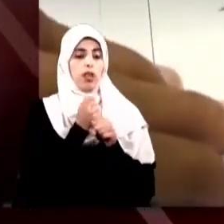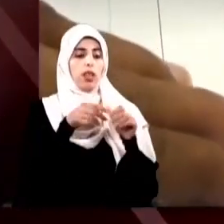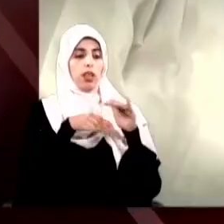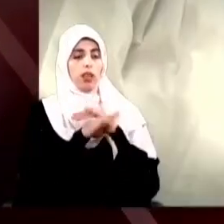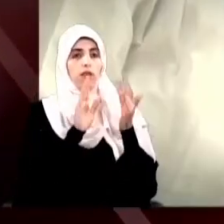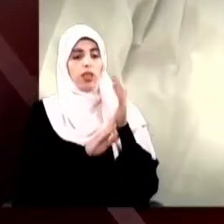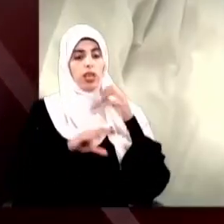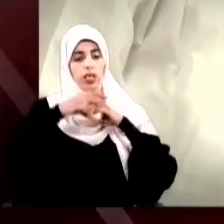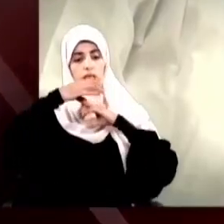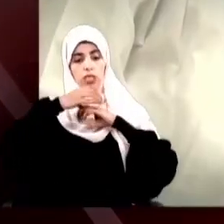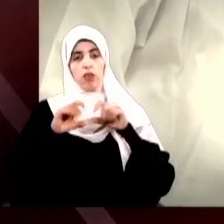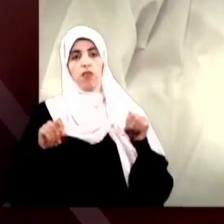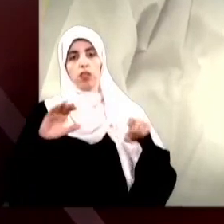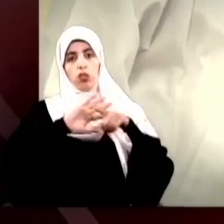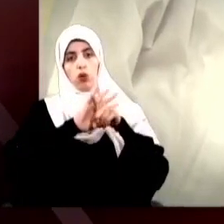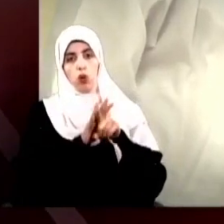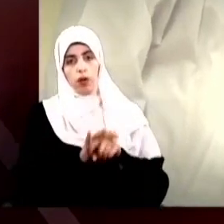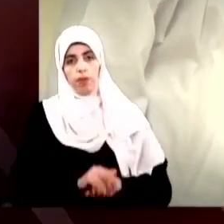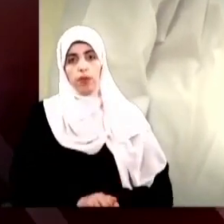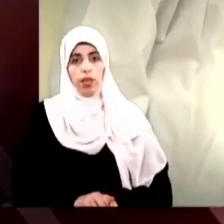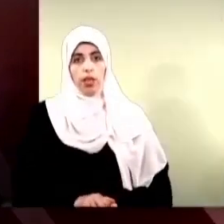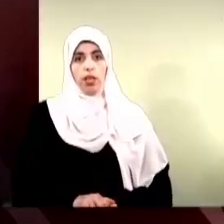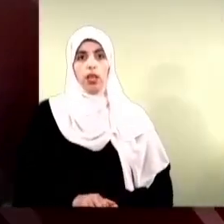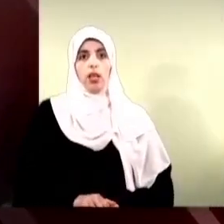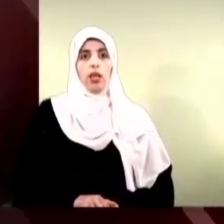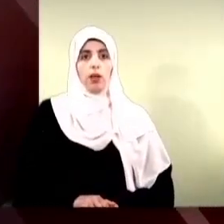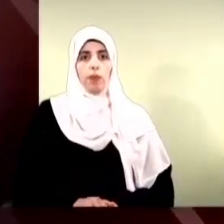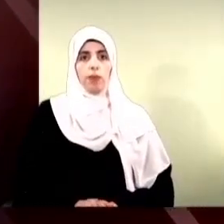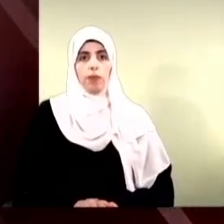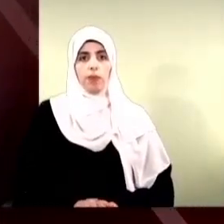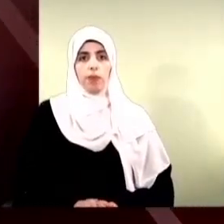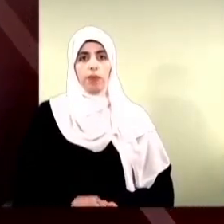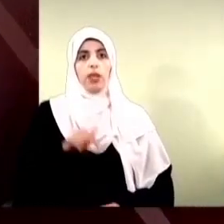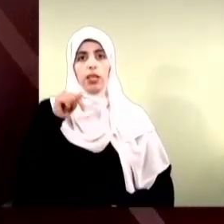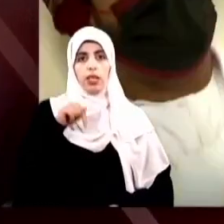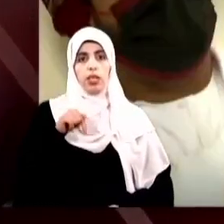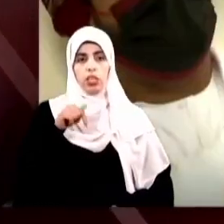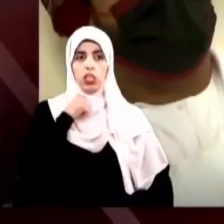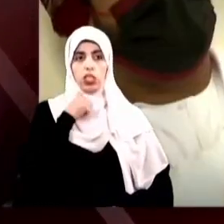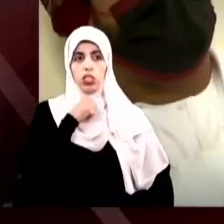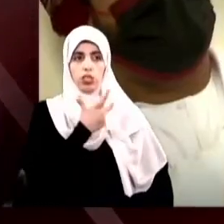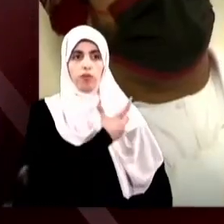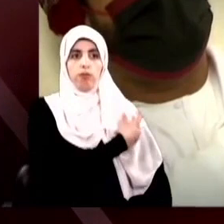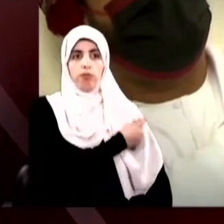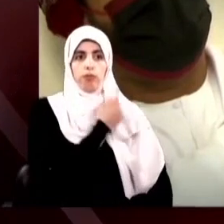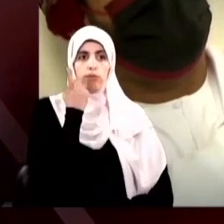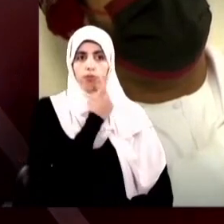في أقسام كوفيد-19. بالنسبة للفئة الجديدة التي